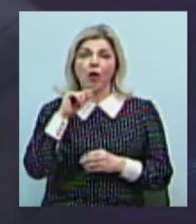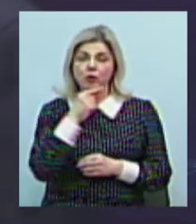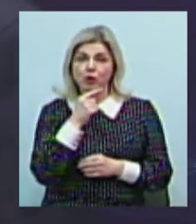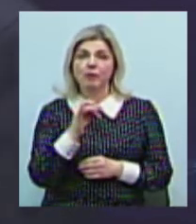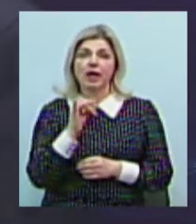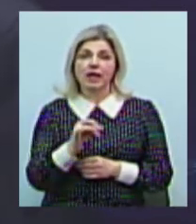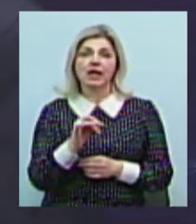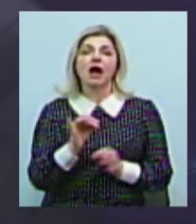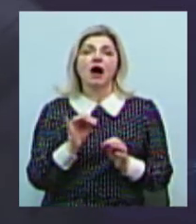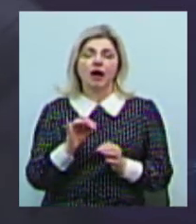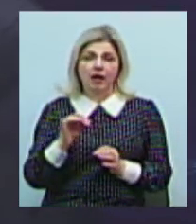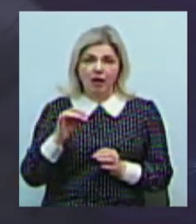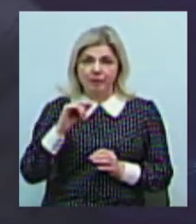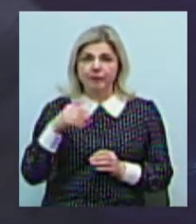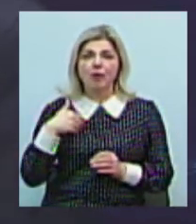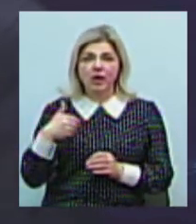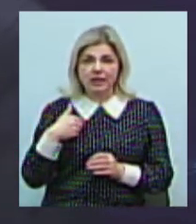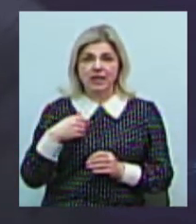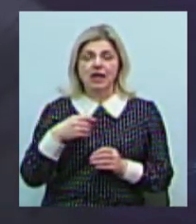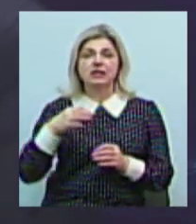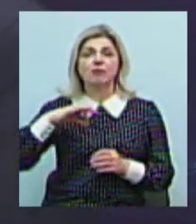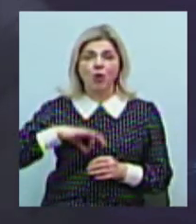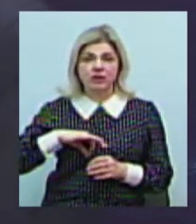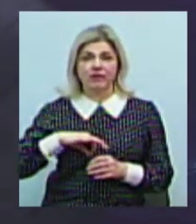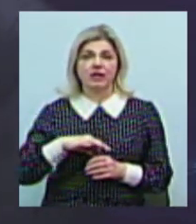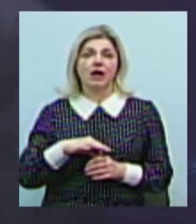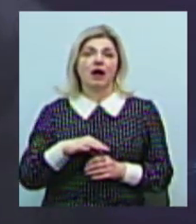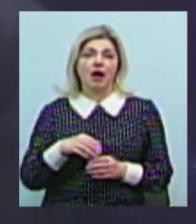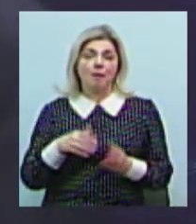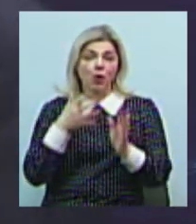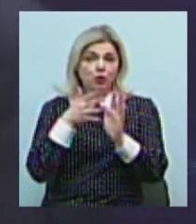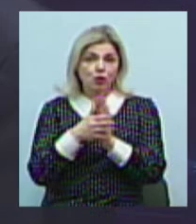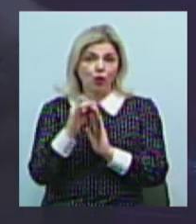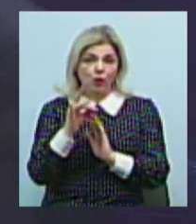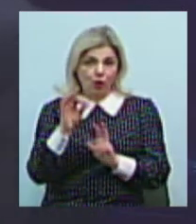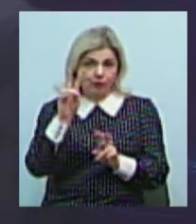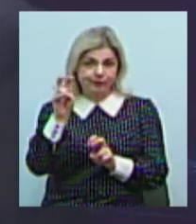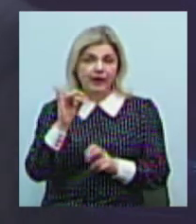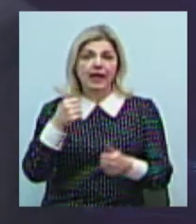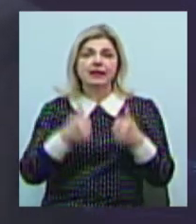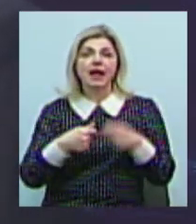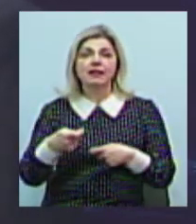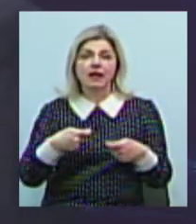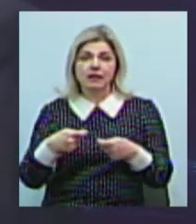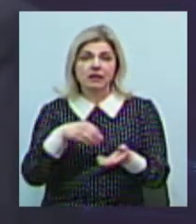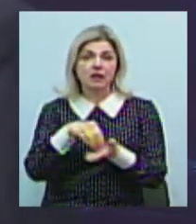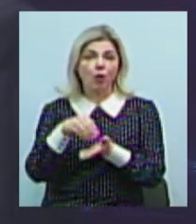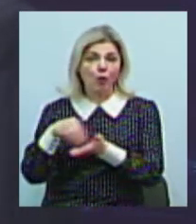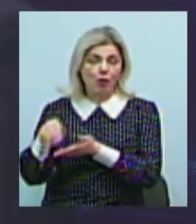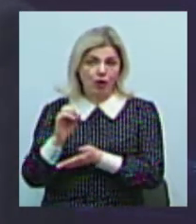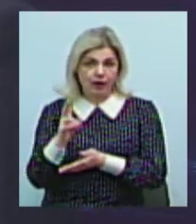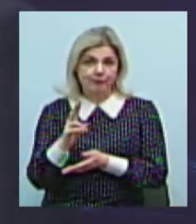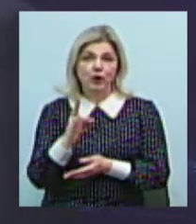рационально использовать за счет использования инструментов Прозора и тендерных закупок. Но прежде